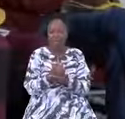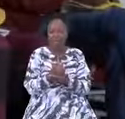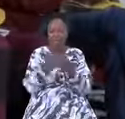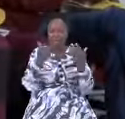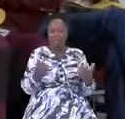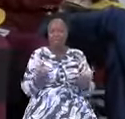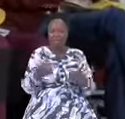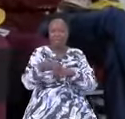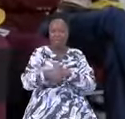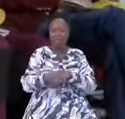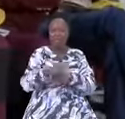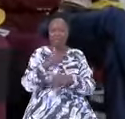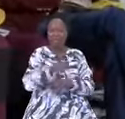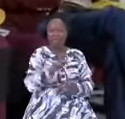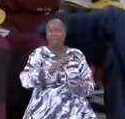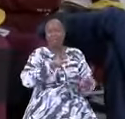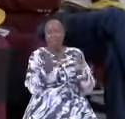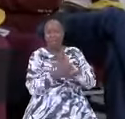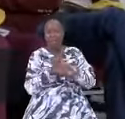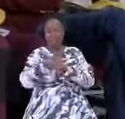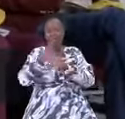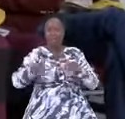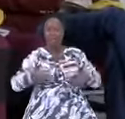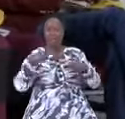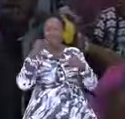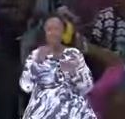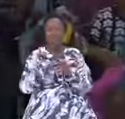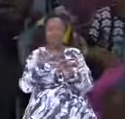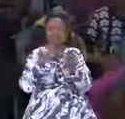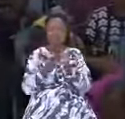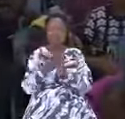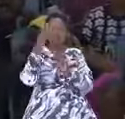tournant décisif dans ta vie au nom de jésus